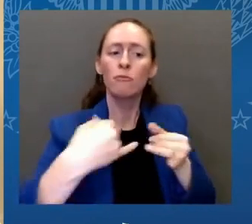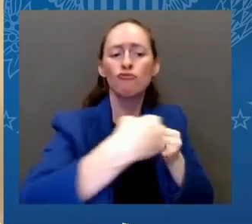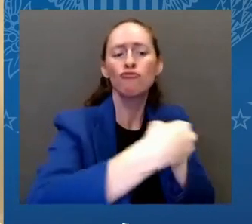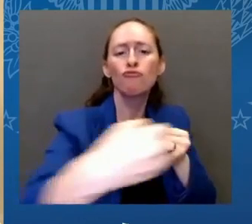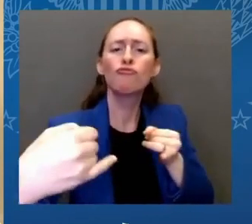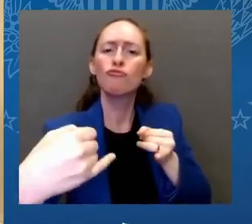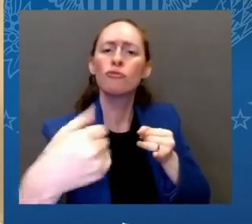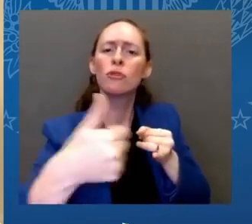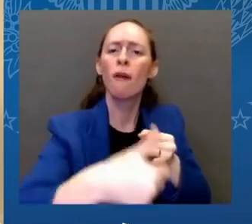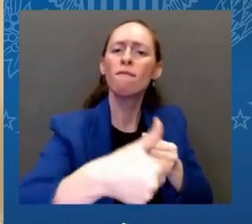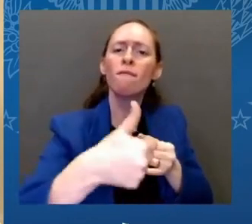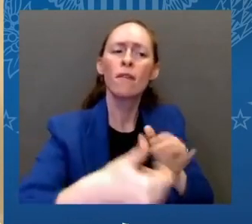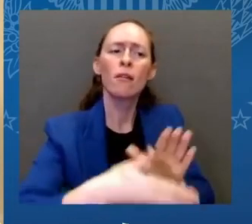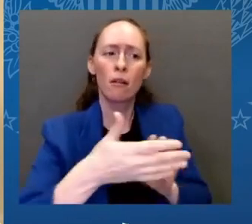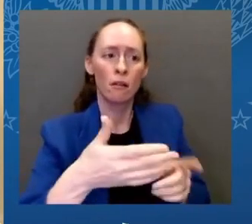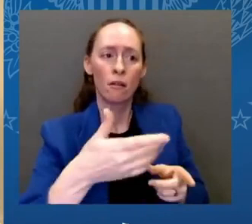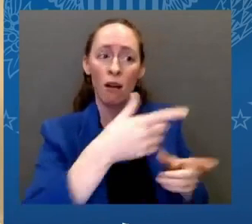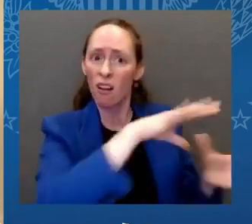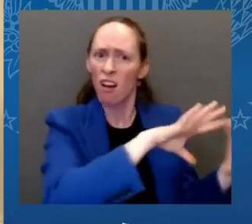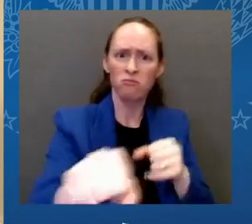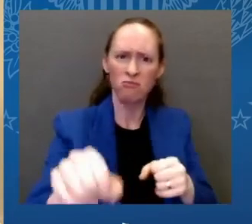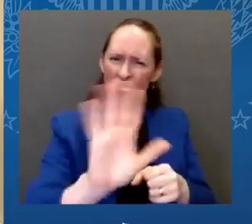Як казав, коли Путін